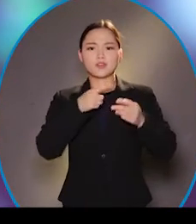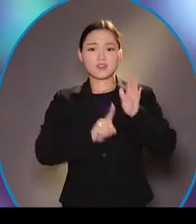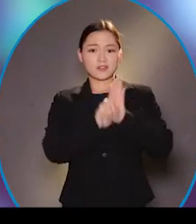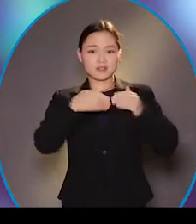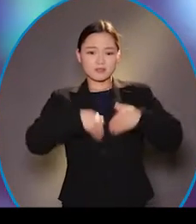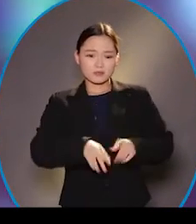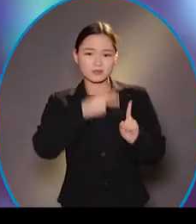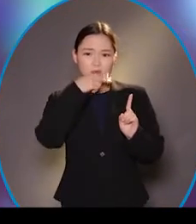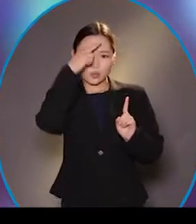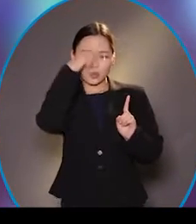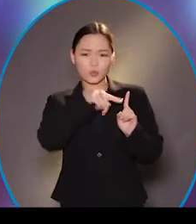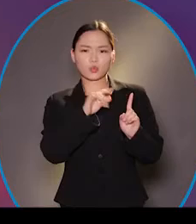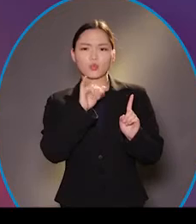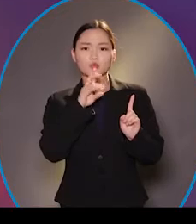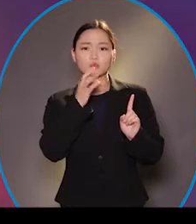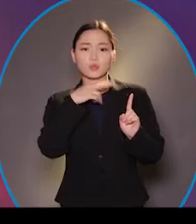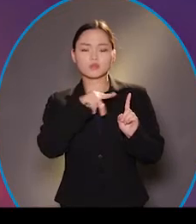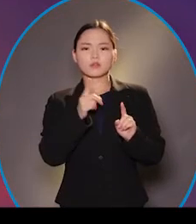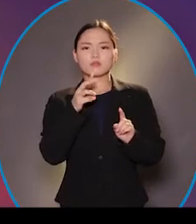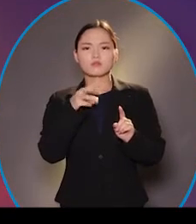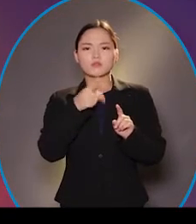доод мөчний саажилттай болжээ.